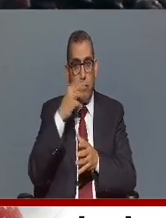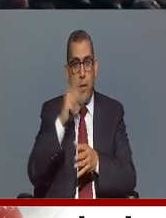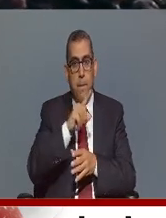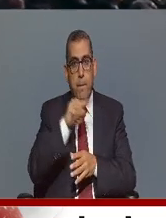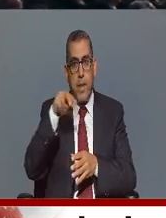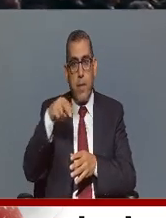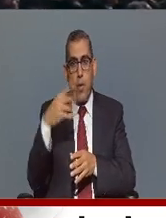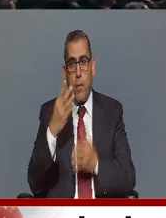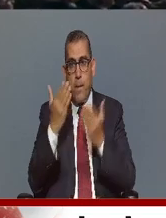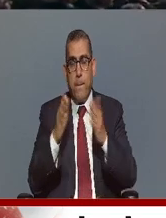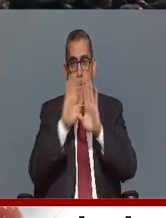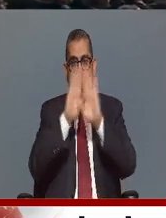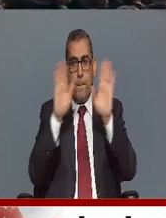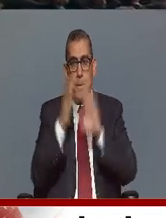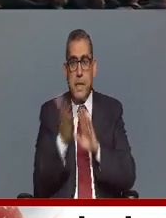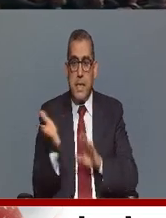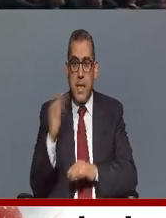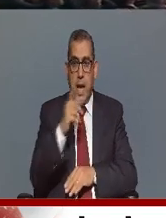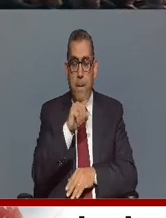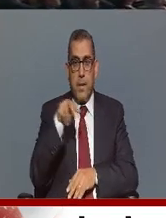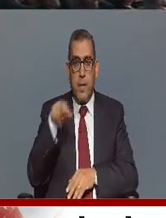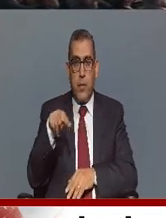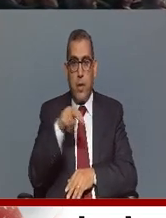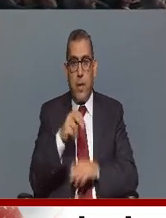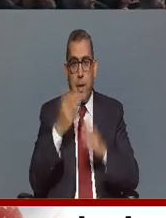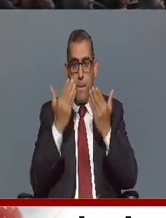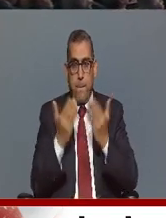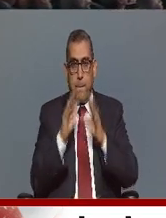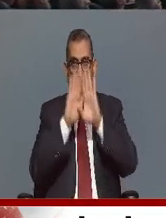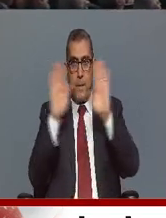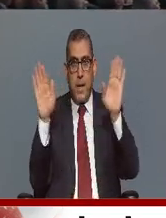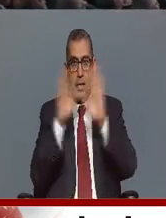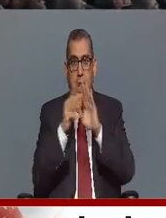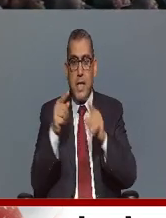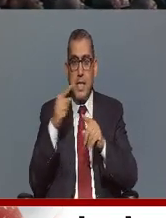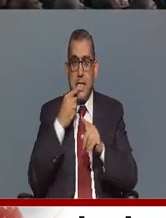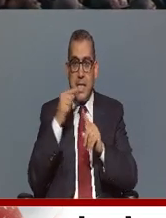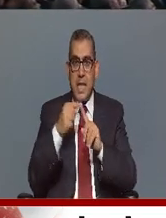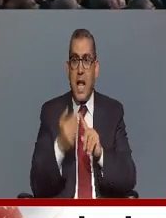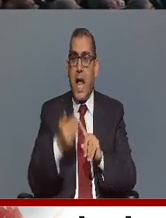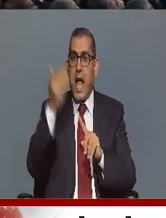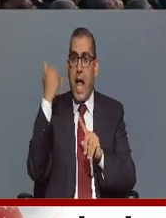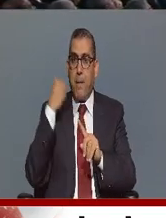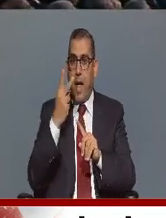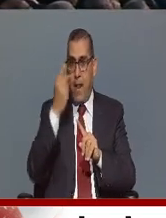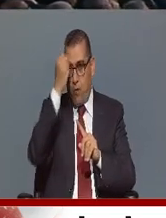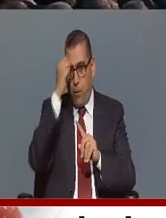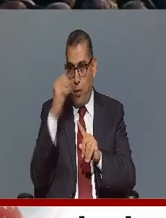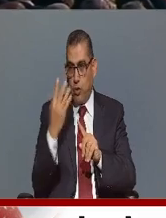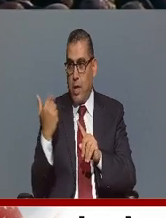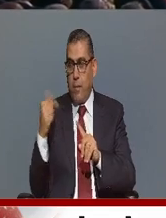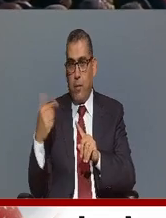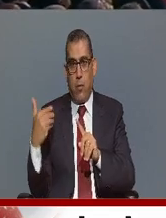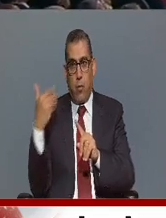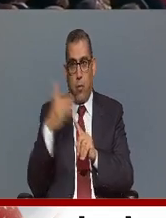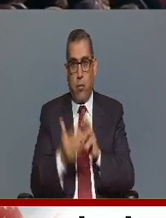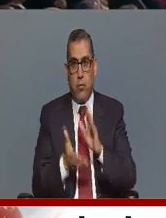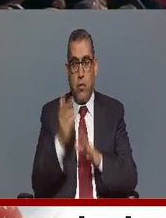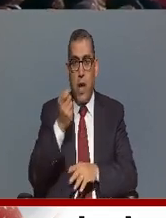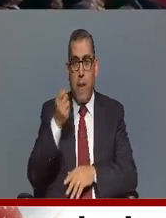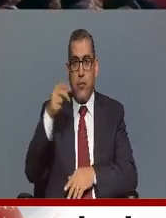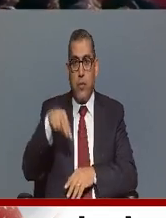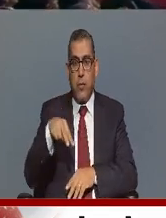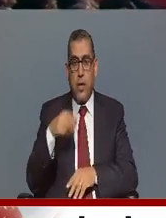148 مسرح بزيادة 88 مسرح مقارنة بعام ما قبل 2014. 85